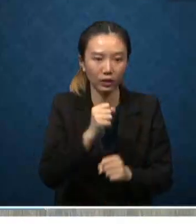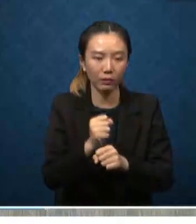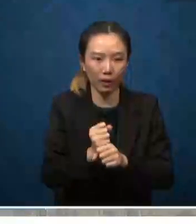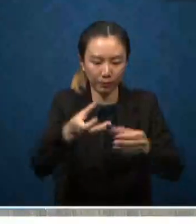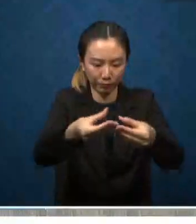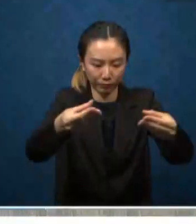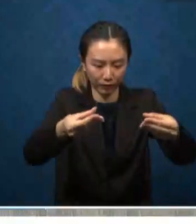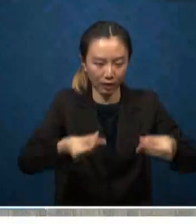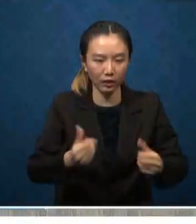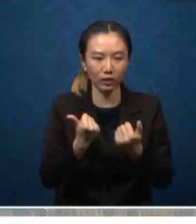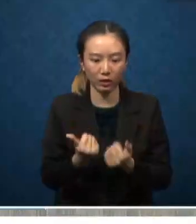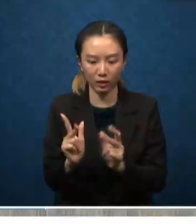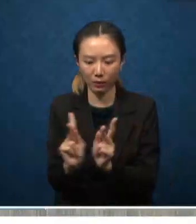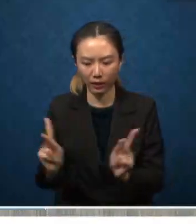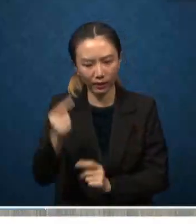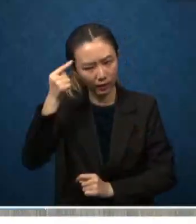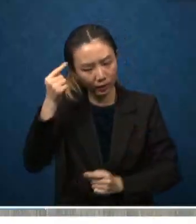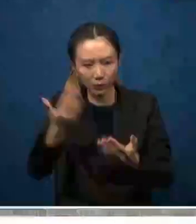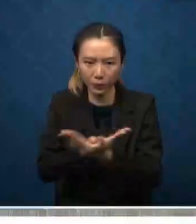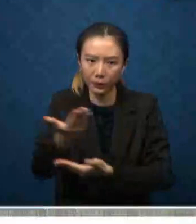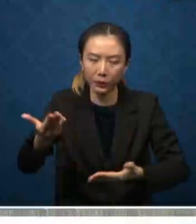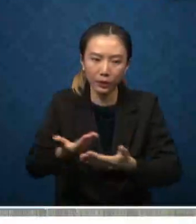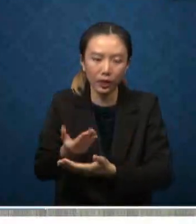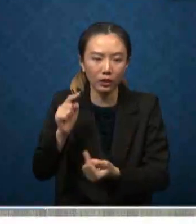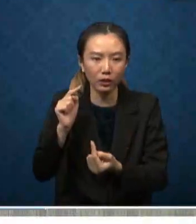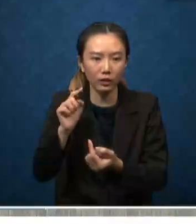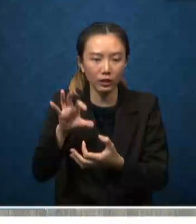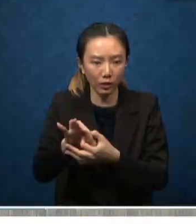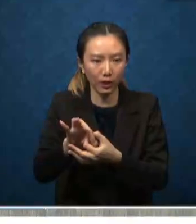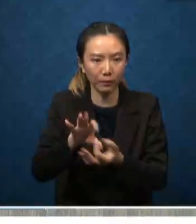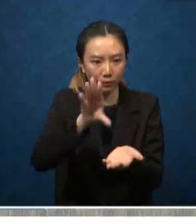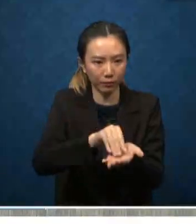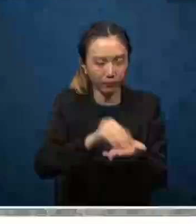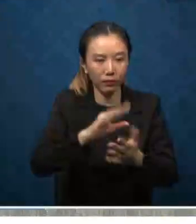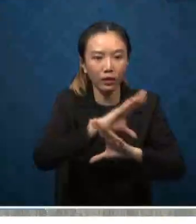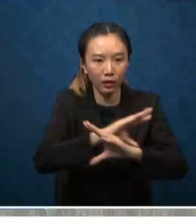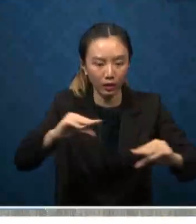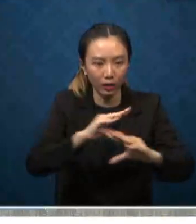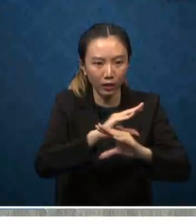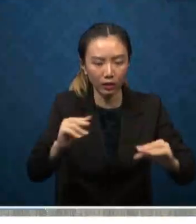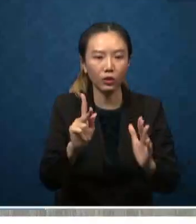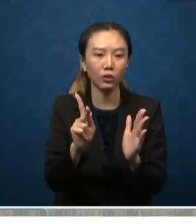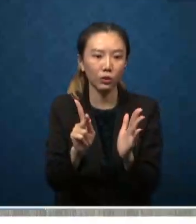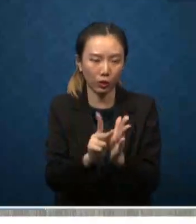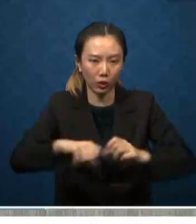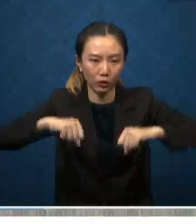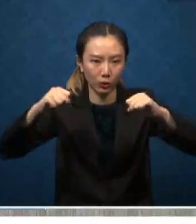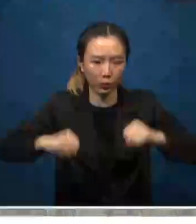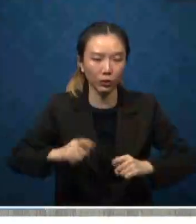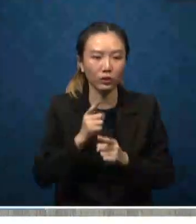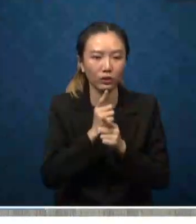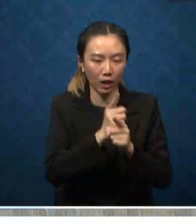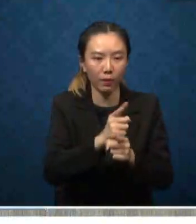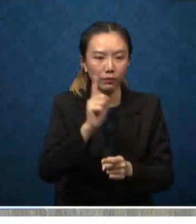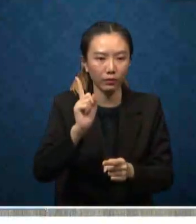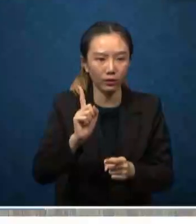าพระราชกำหนดการแลกเปลี่ยนข้อมูลเพื่อปฏิบัติตามความตกลงระหว่างประเทศเกี่ยวกับ